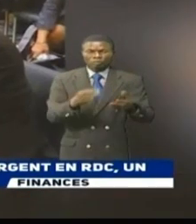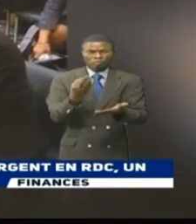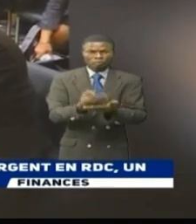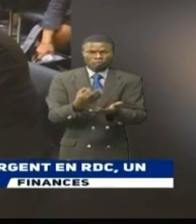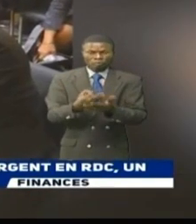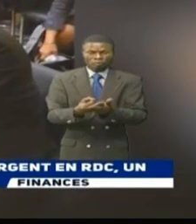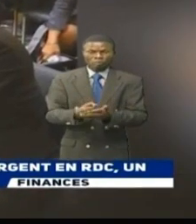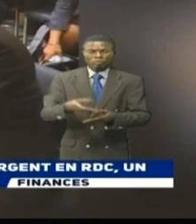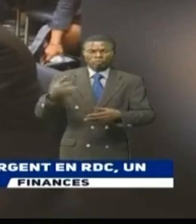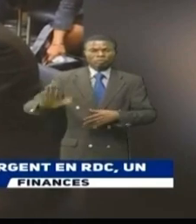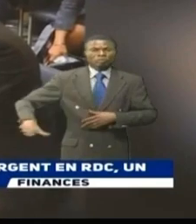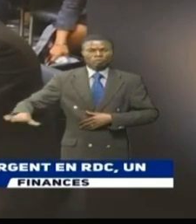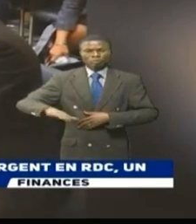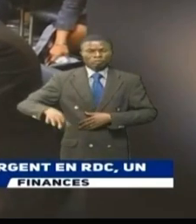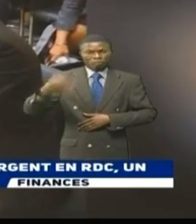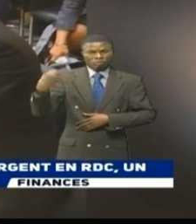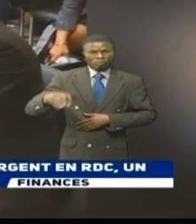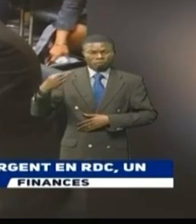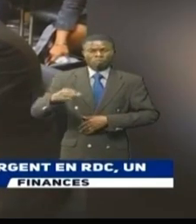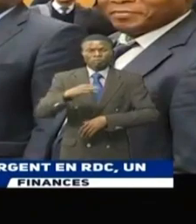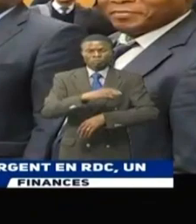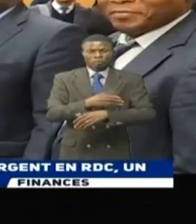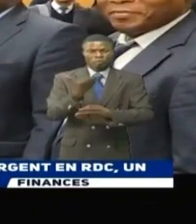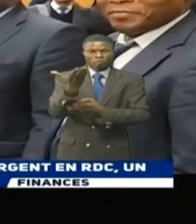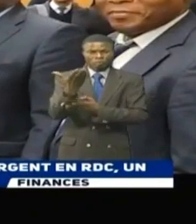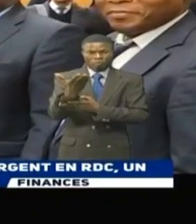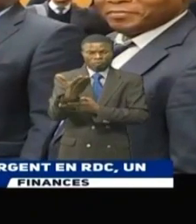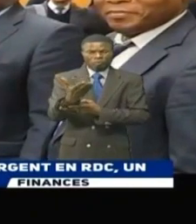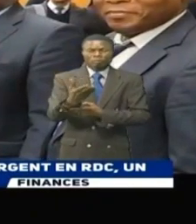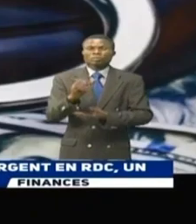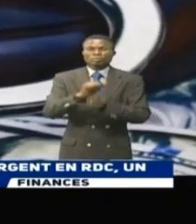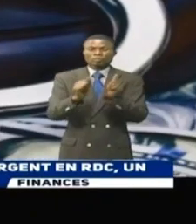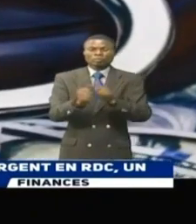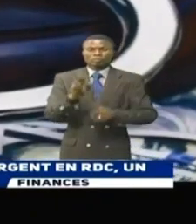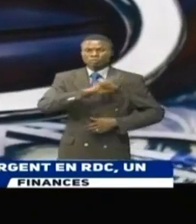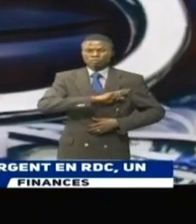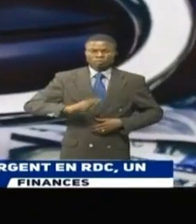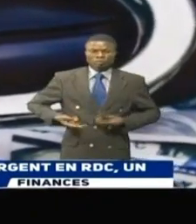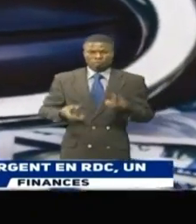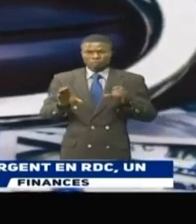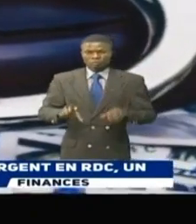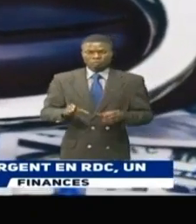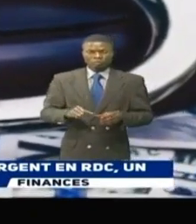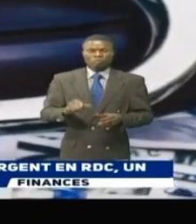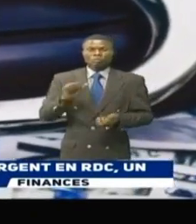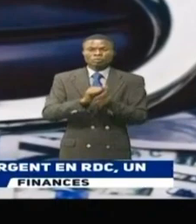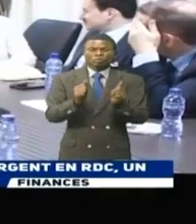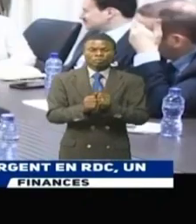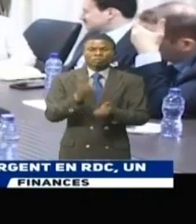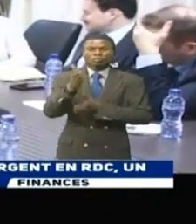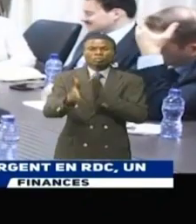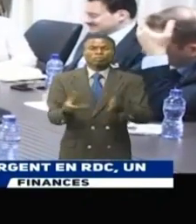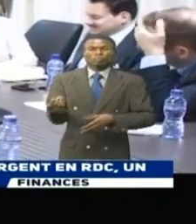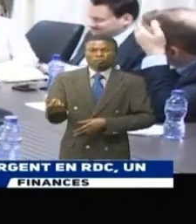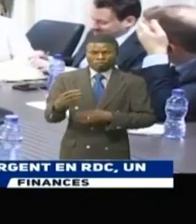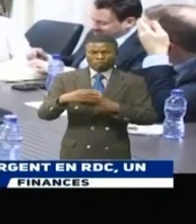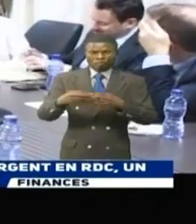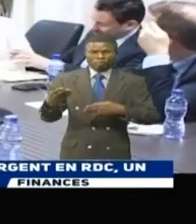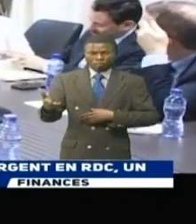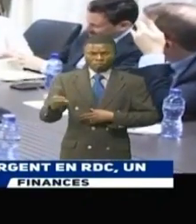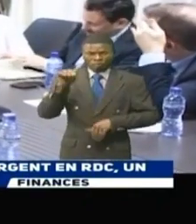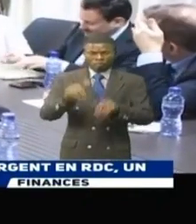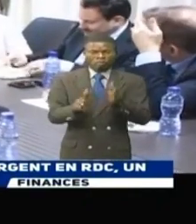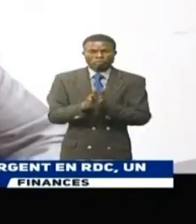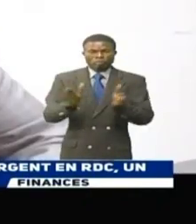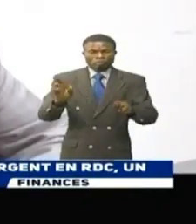à Paris, la capitale française, où il a plaidé la cause de la RDC dans la lutte contre le blanchiment de capitaux, le secrétaire exécutif de la